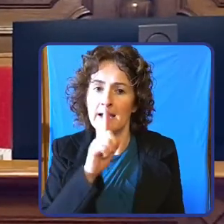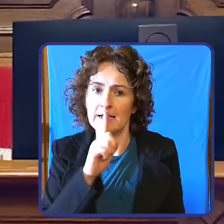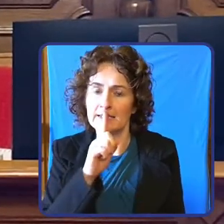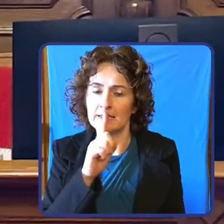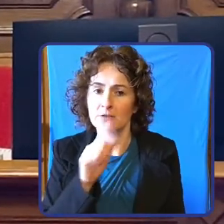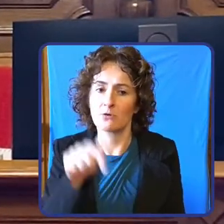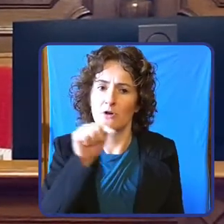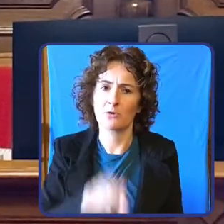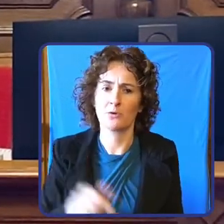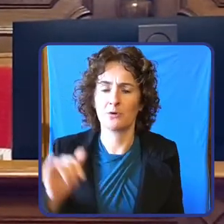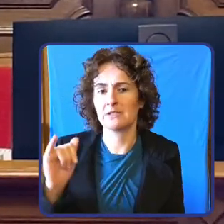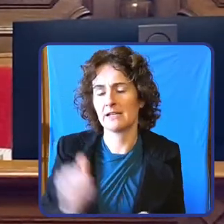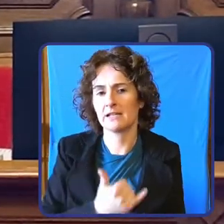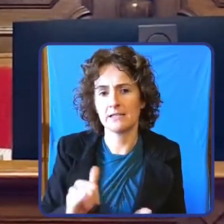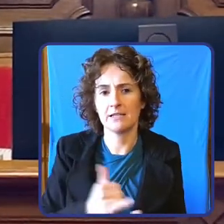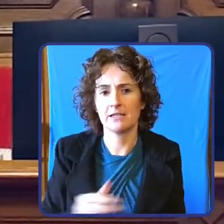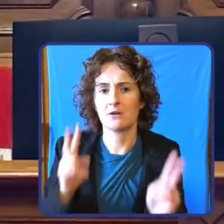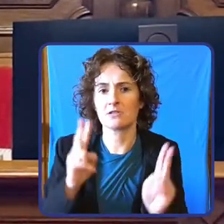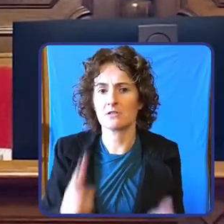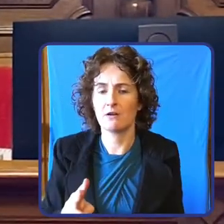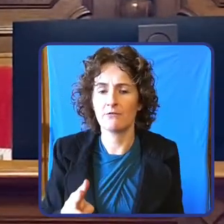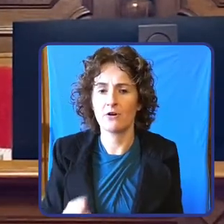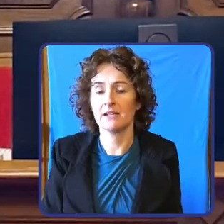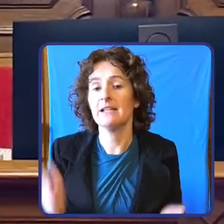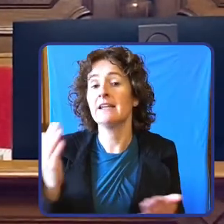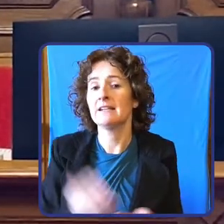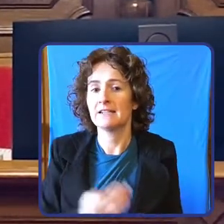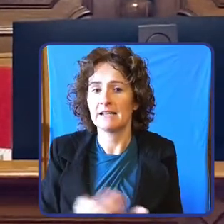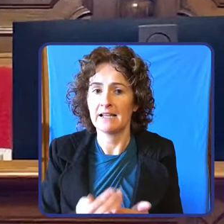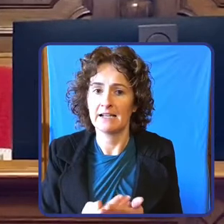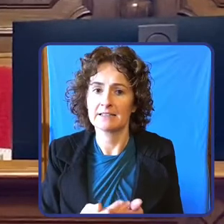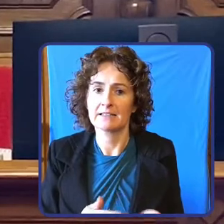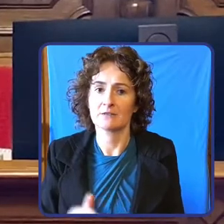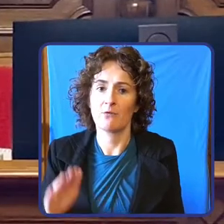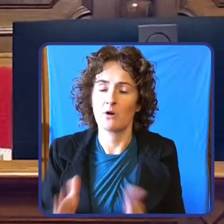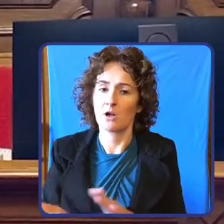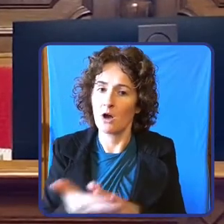abban, hogy lehetett volna még alaposabb a tájékoztatás. Ezt elismerem.